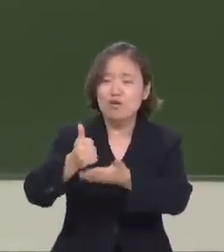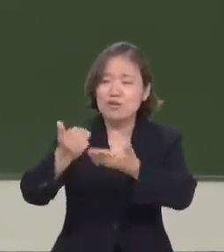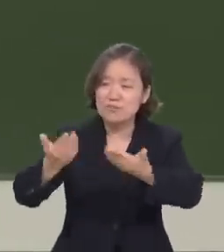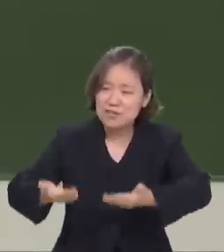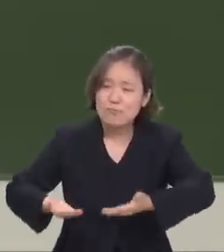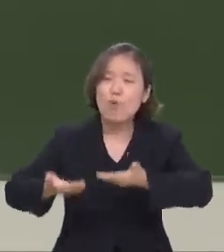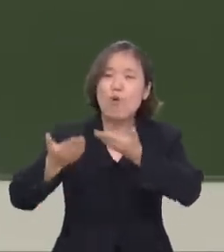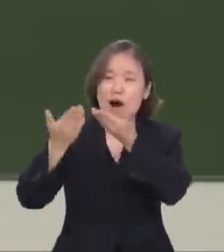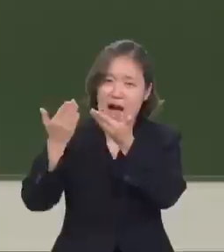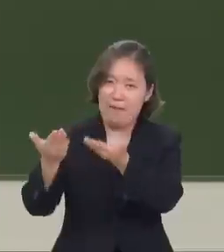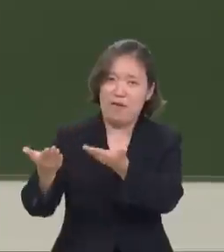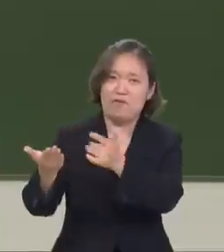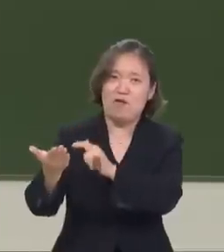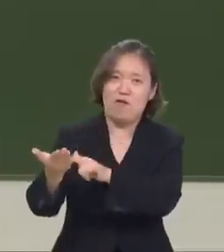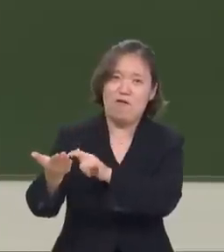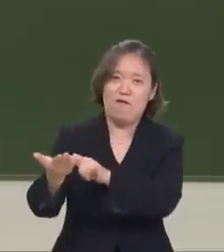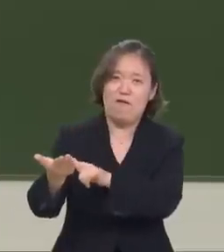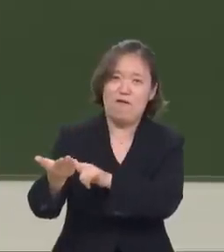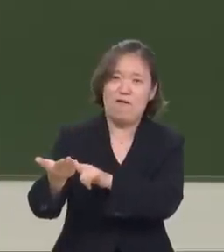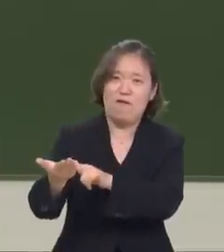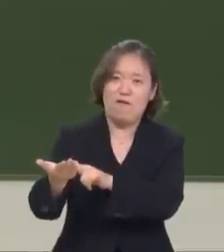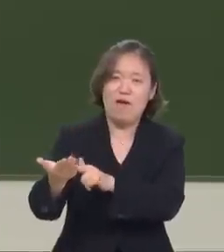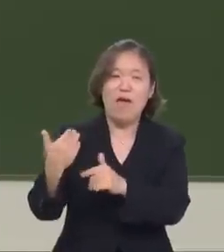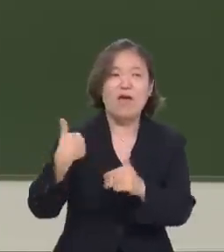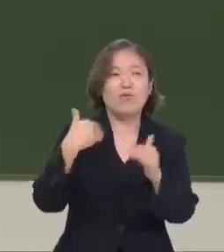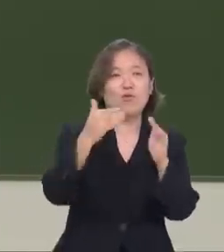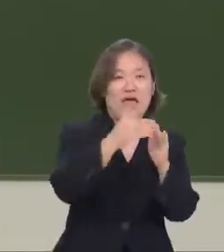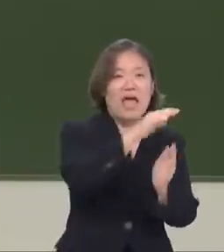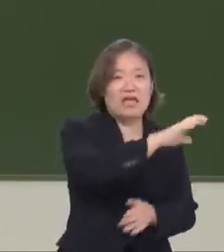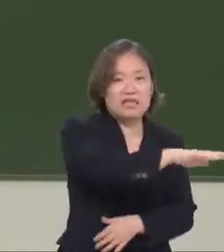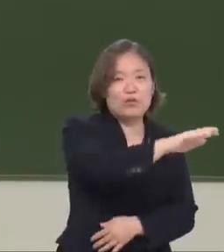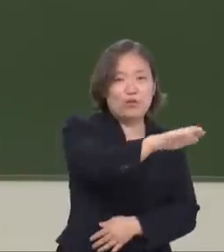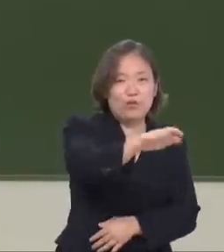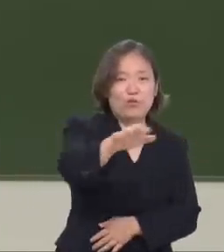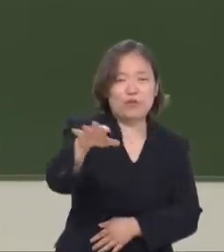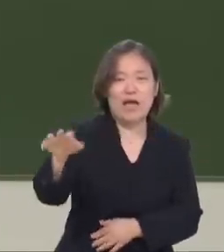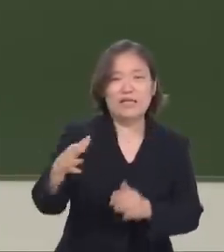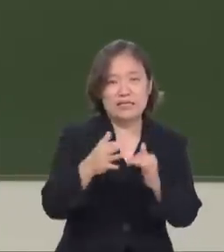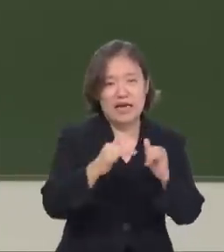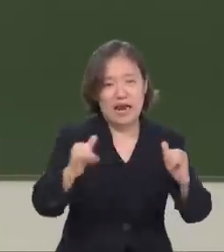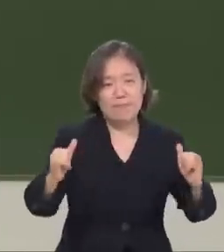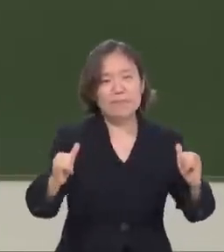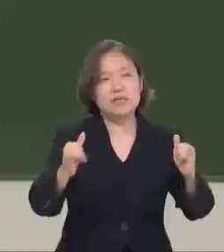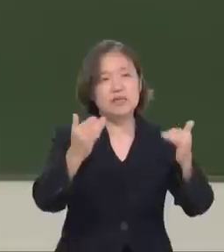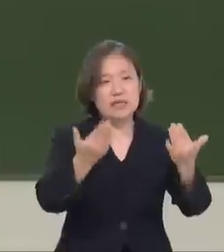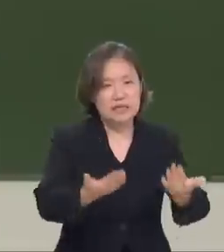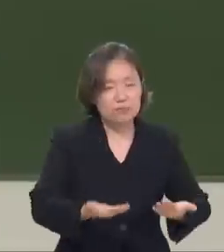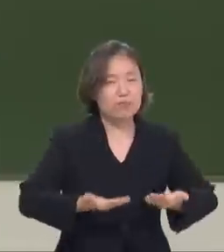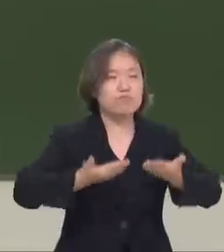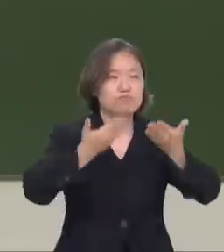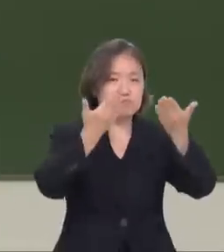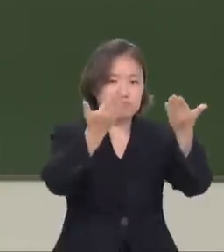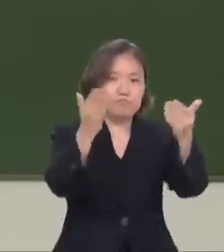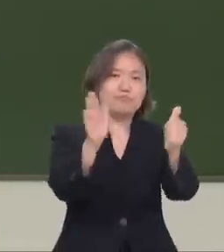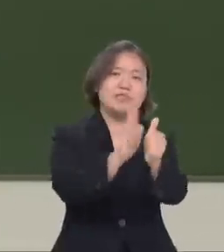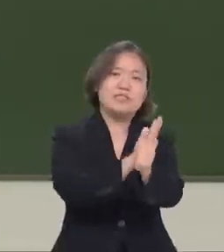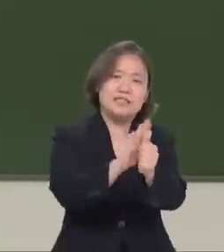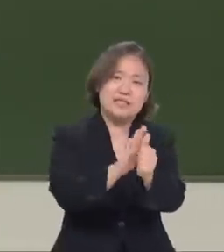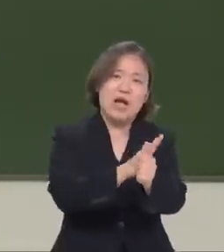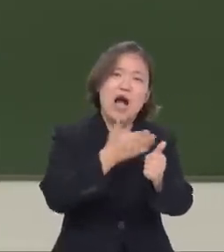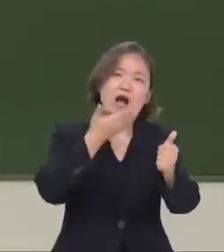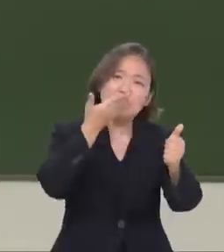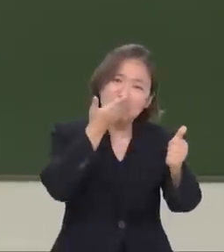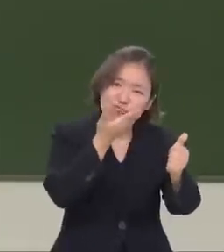데까지 널리 이웃들에게 봉사하고 친절을 베풀면서